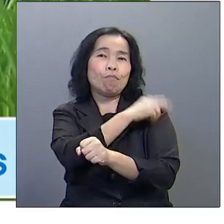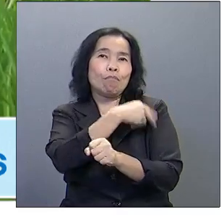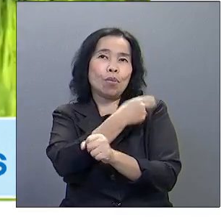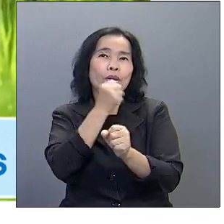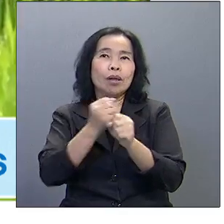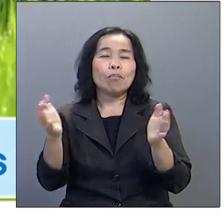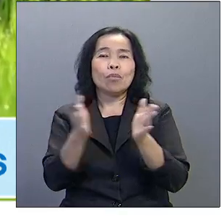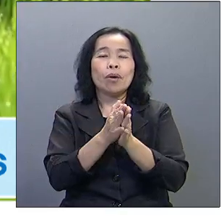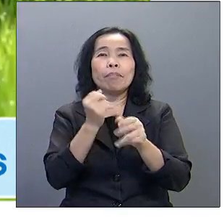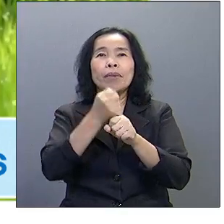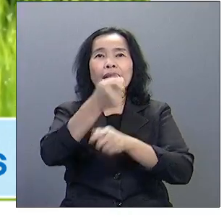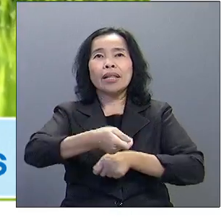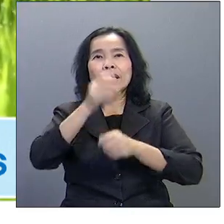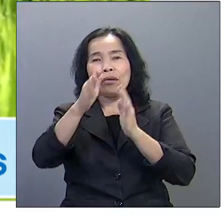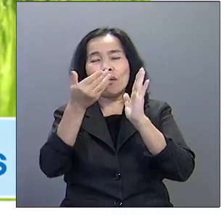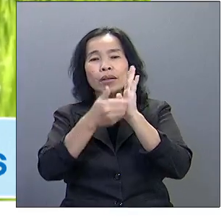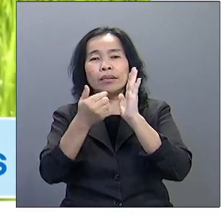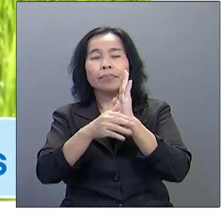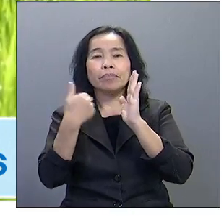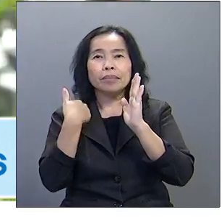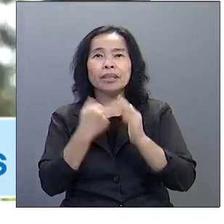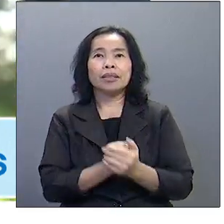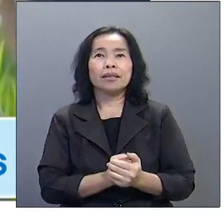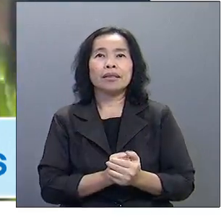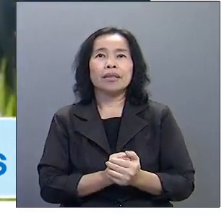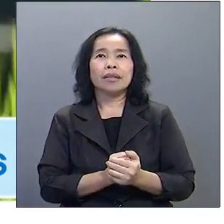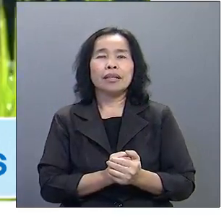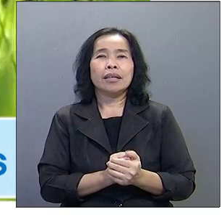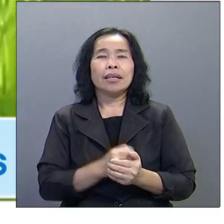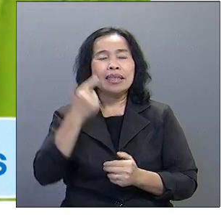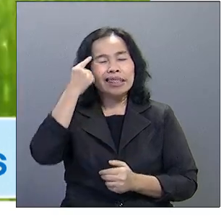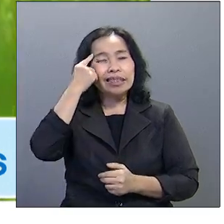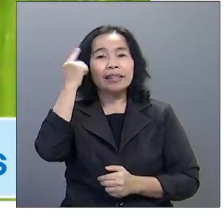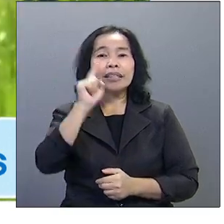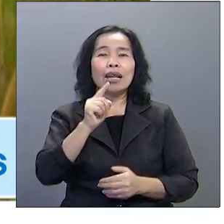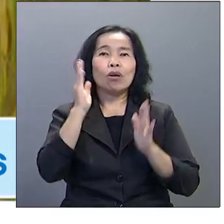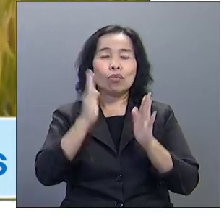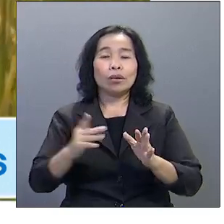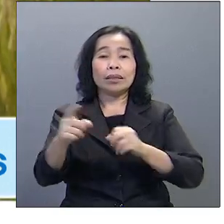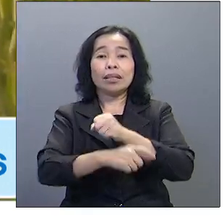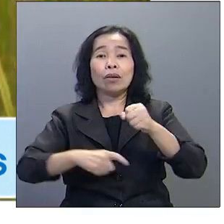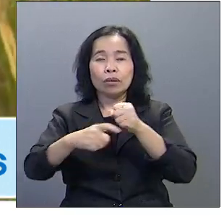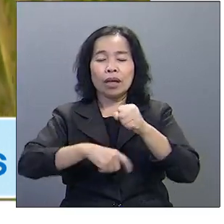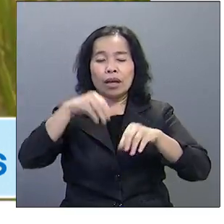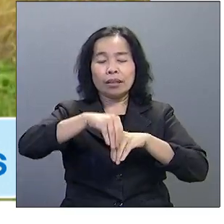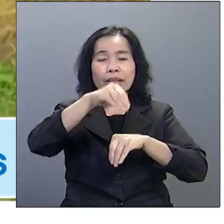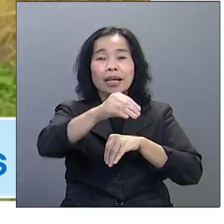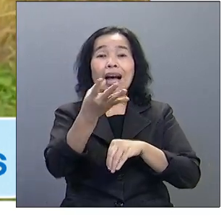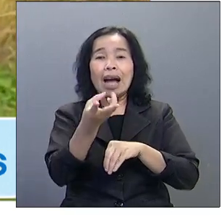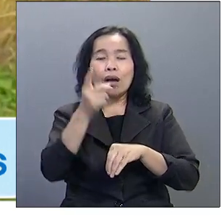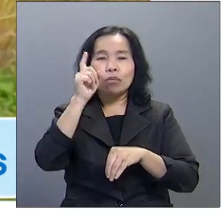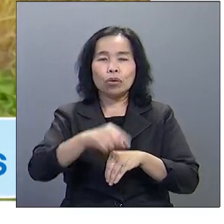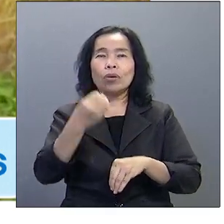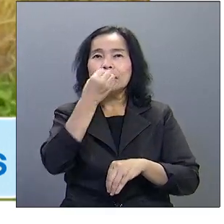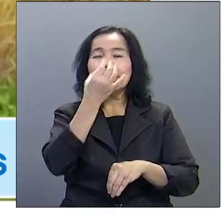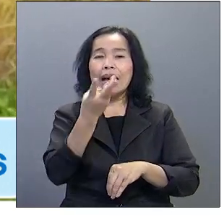เกษตรกรที่อีสานกุชินารายณ์นะครับก็คือเปลี่ยนแกมีไอเดียที่ว่าชาวนาเนี่ยเขาปลูกข้าวเขาจะต้องกินข้าว